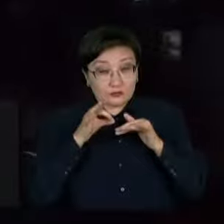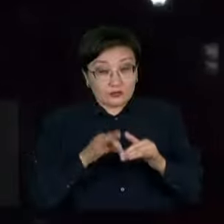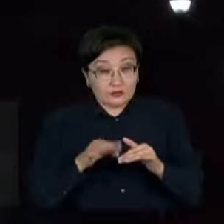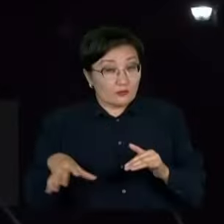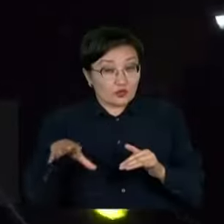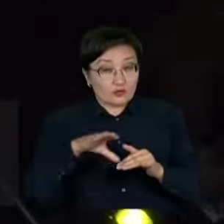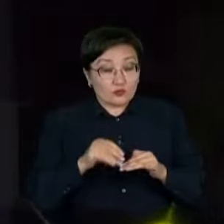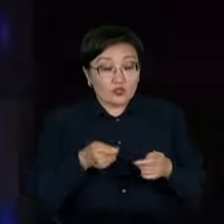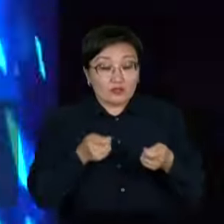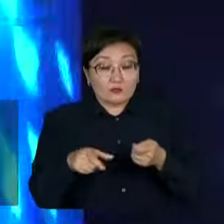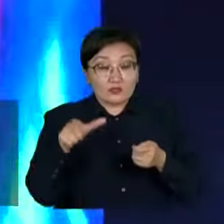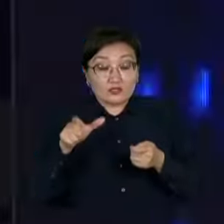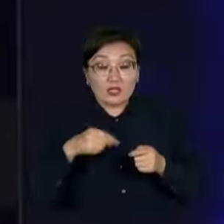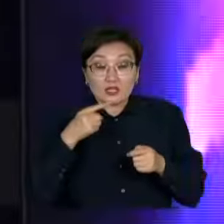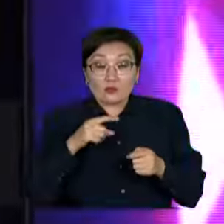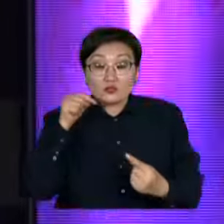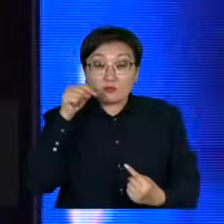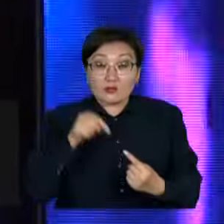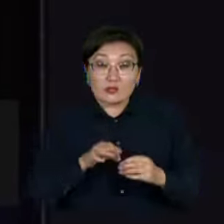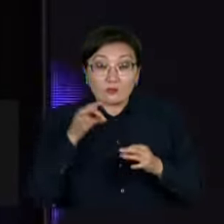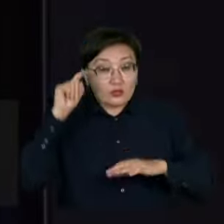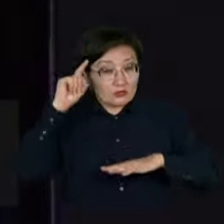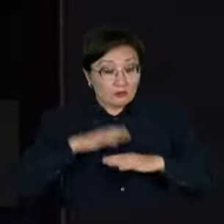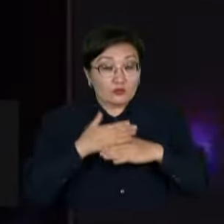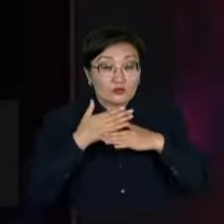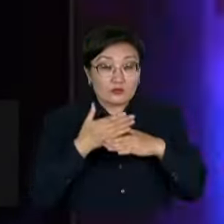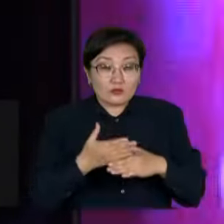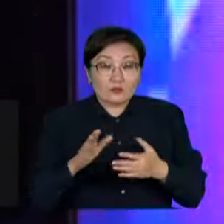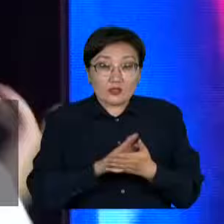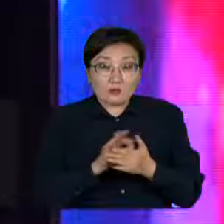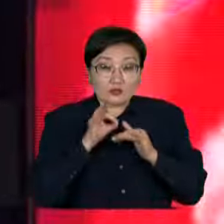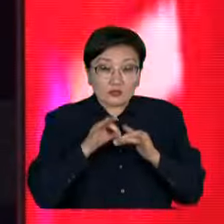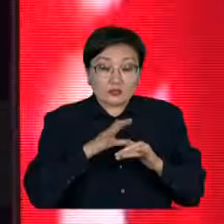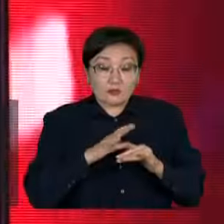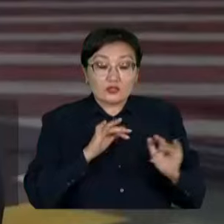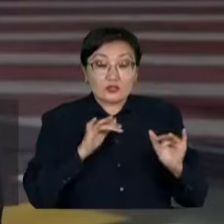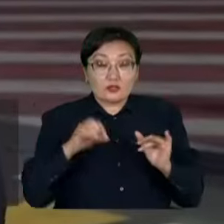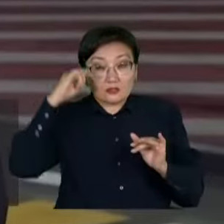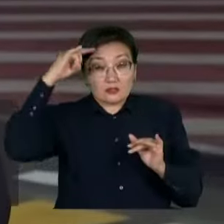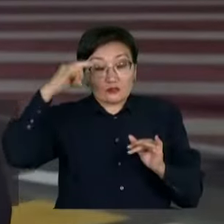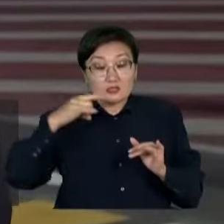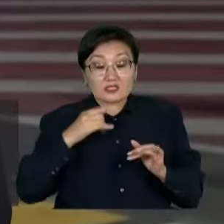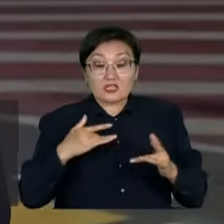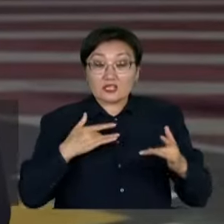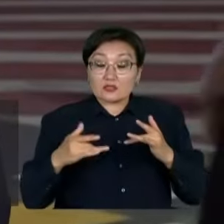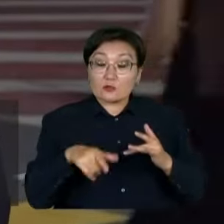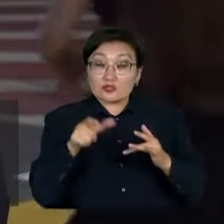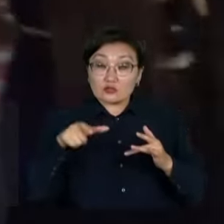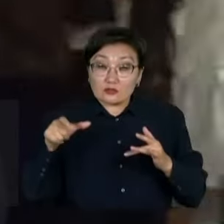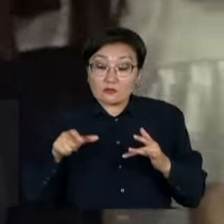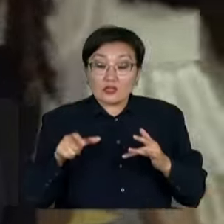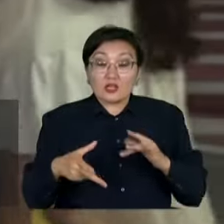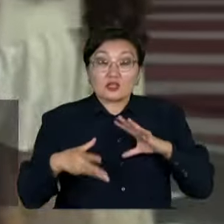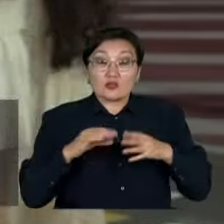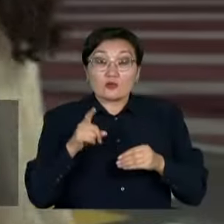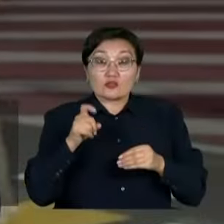Мұның бәрі ұйымдастырушылардың айтуынша облыс әкімдігі қолдауымен тегін болды. Шараға еліміздің эстрада жұлдыздарының жалпы